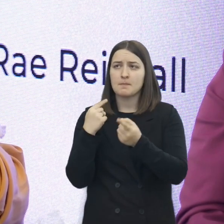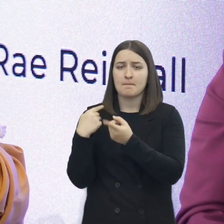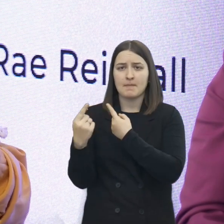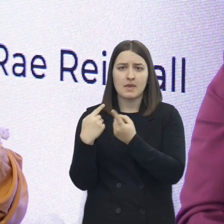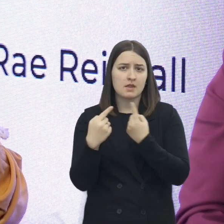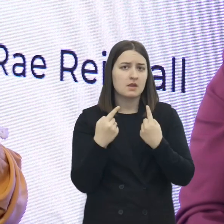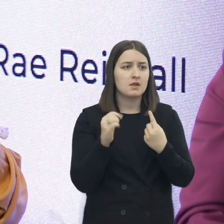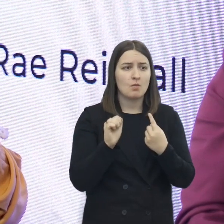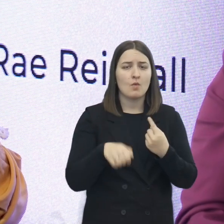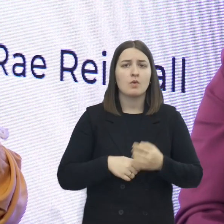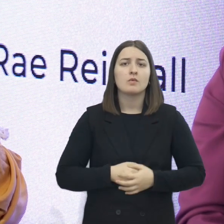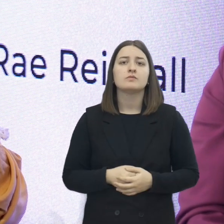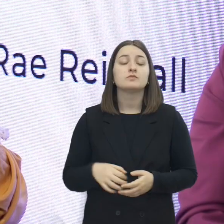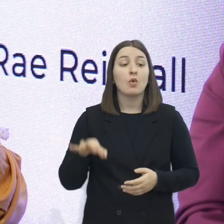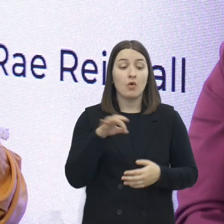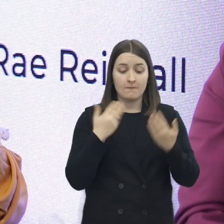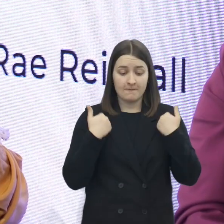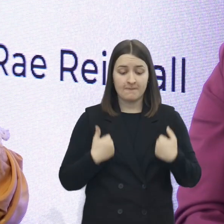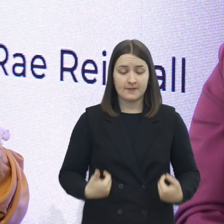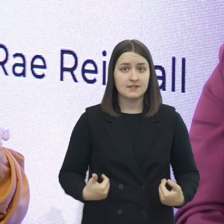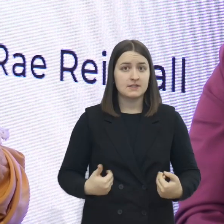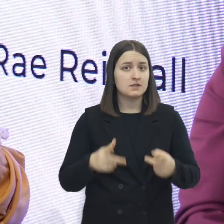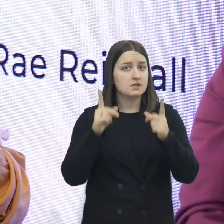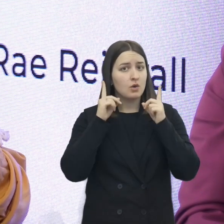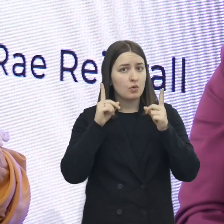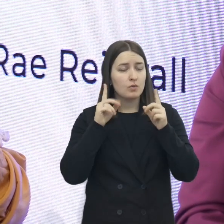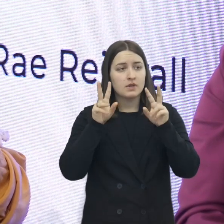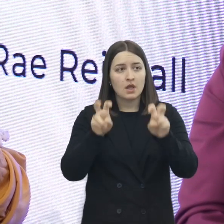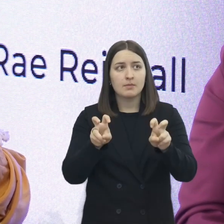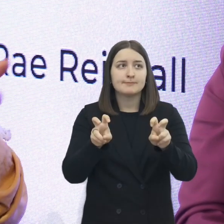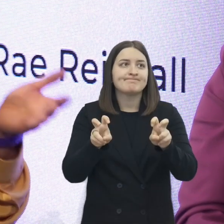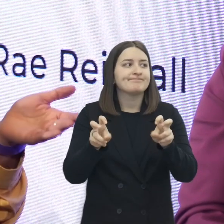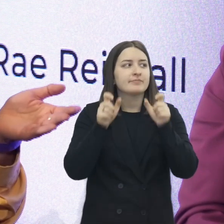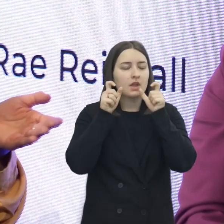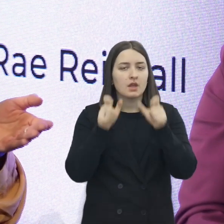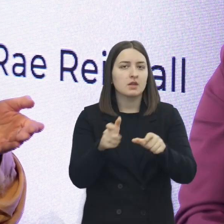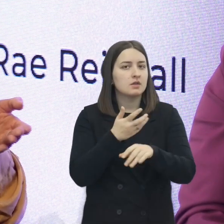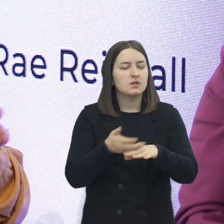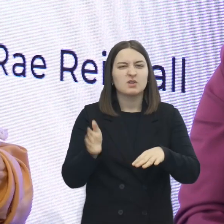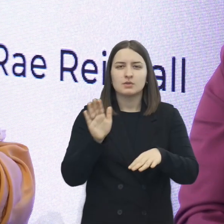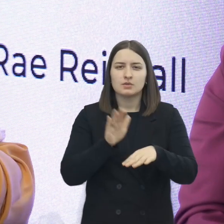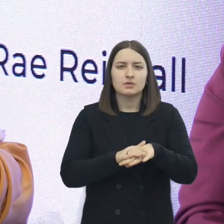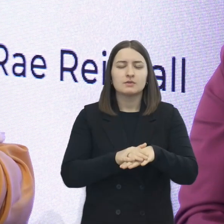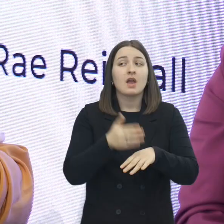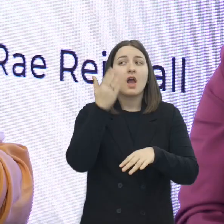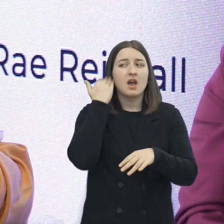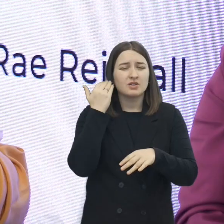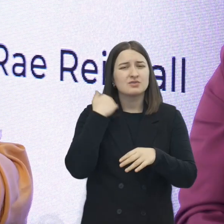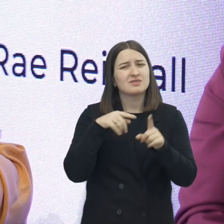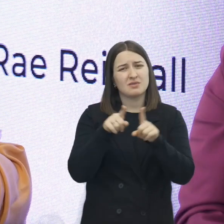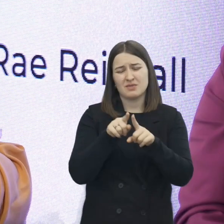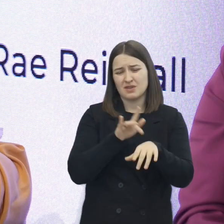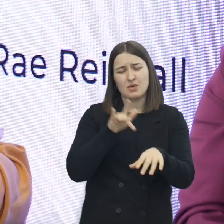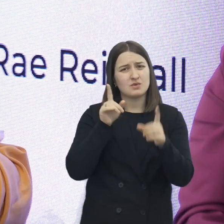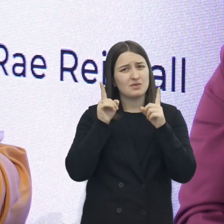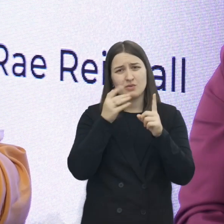Kalbant apie fizinį saugumą, tai irgi sunku pasakyti, nes ir anksčiau žmonės nesijautė saugiai, trans žmonės vis dar